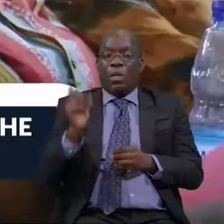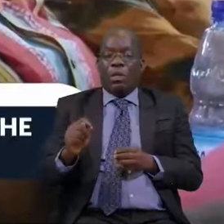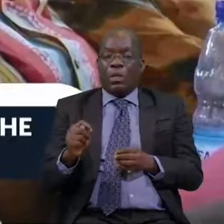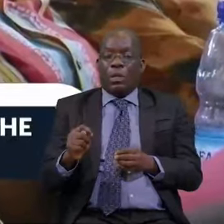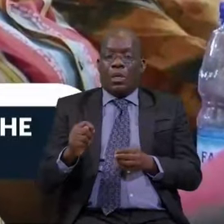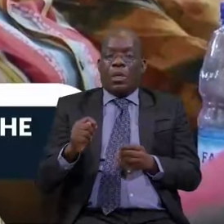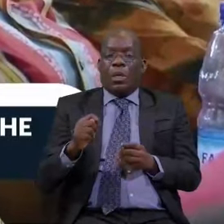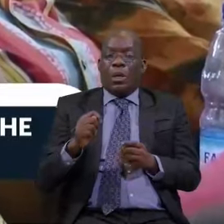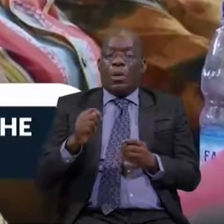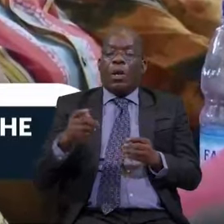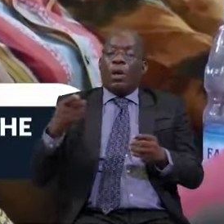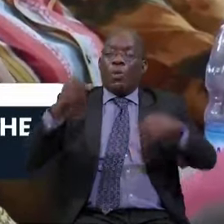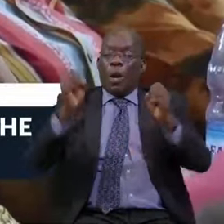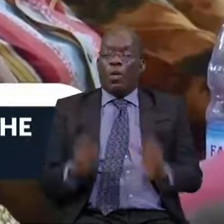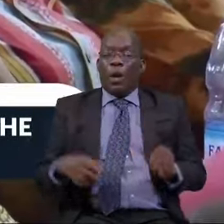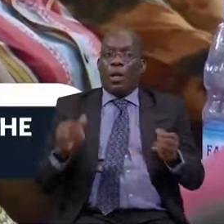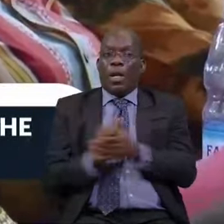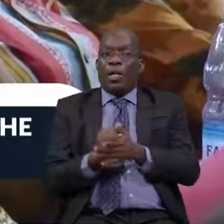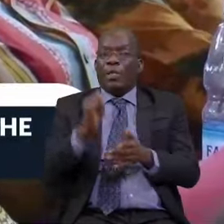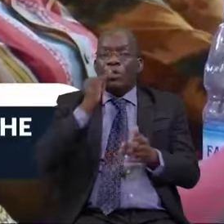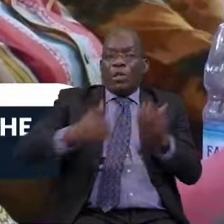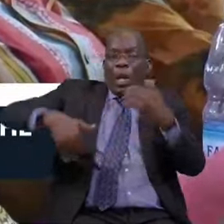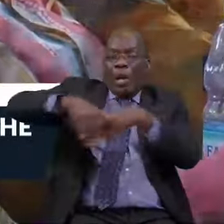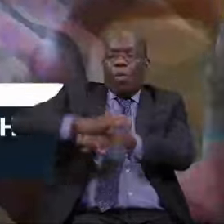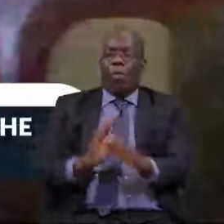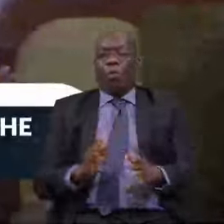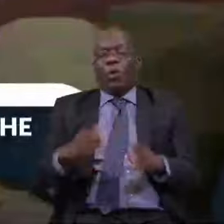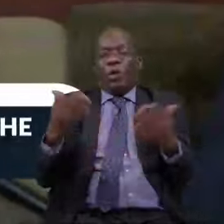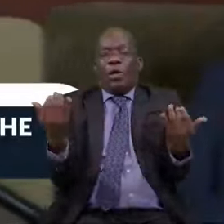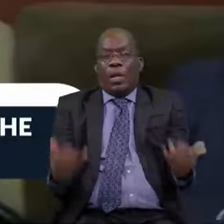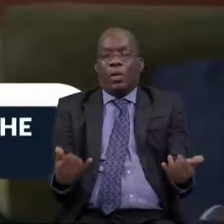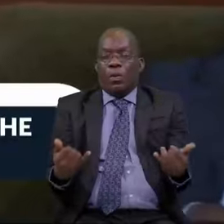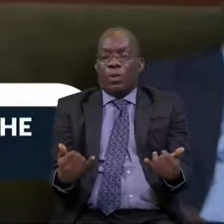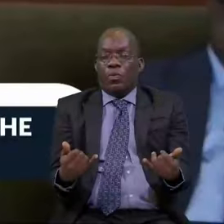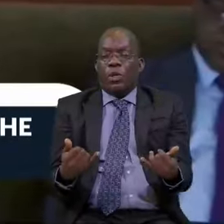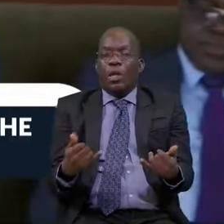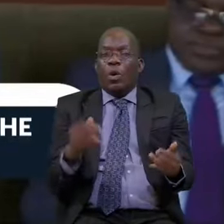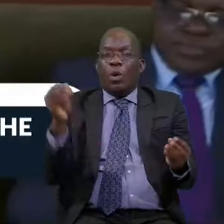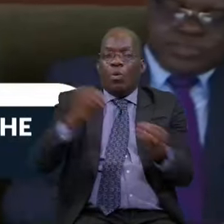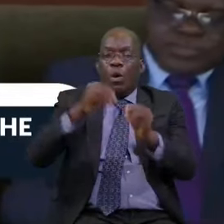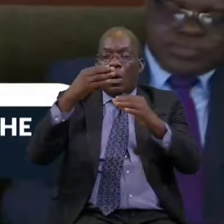la puissance transcendante, la puissance